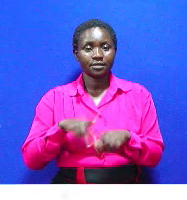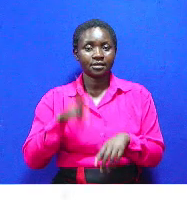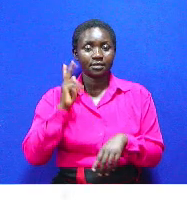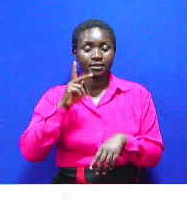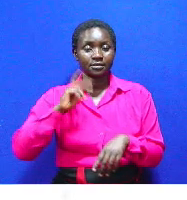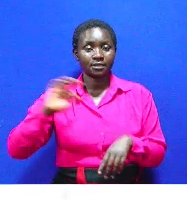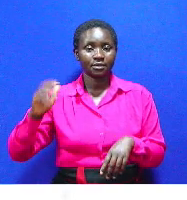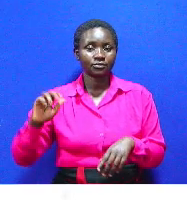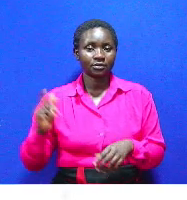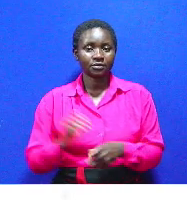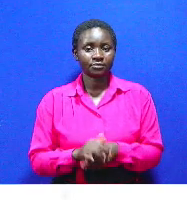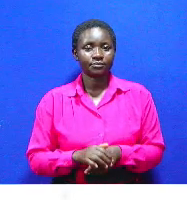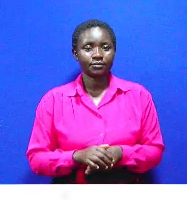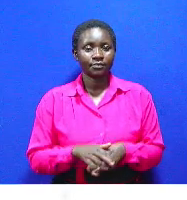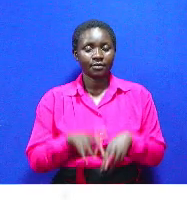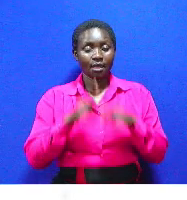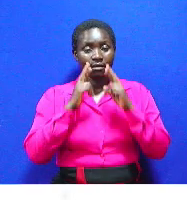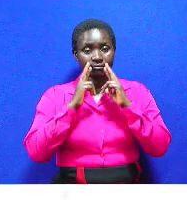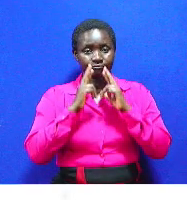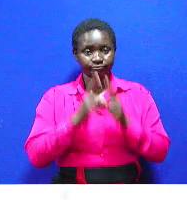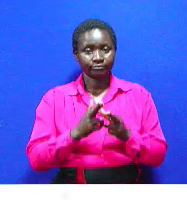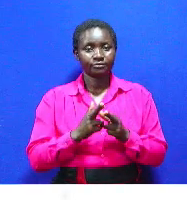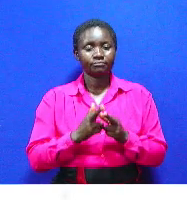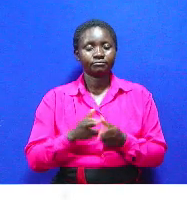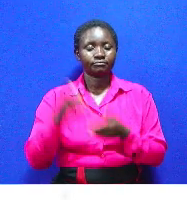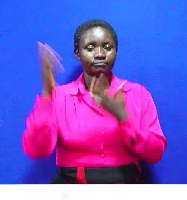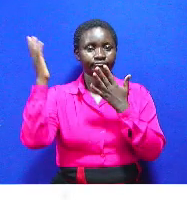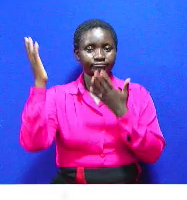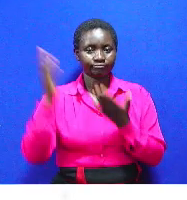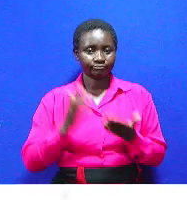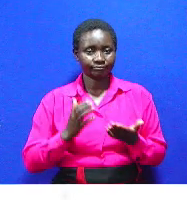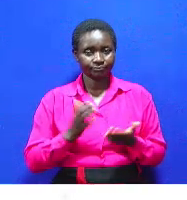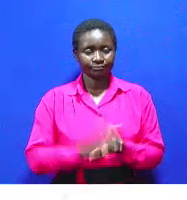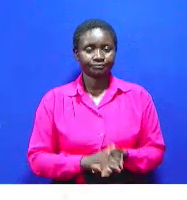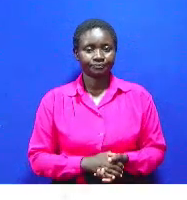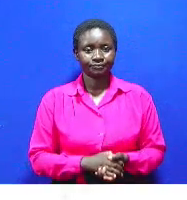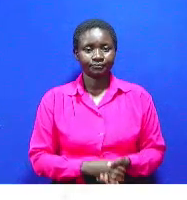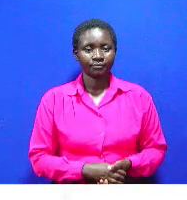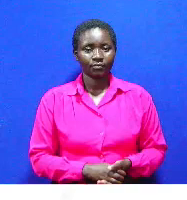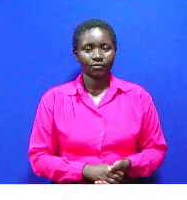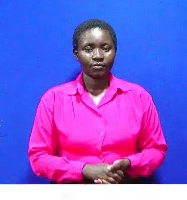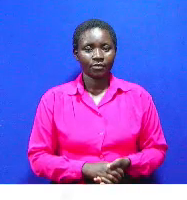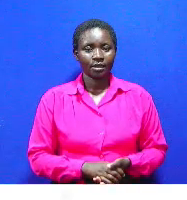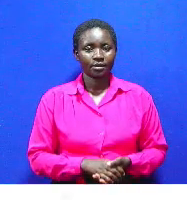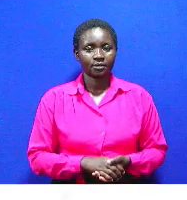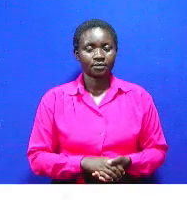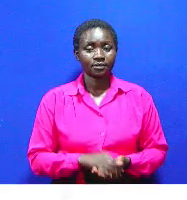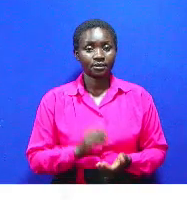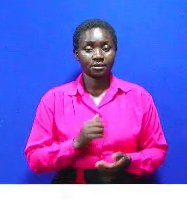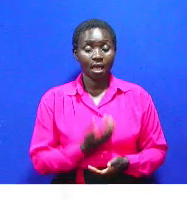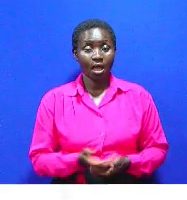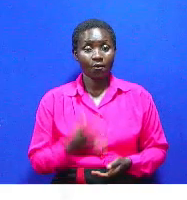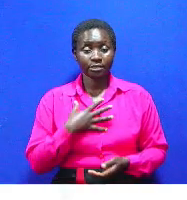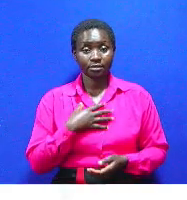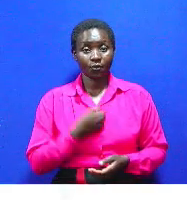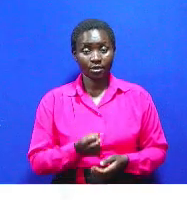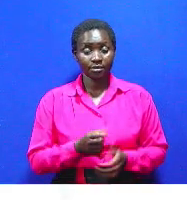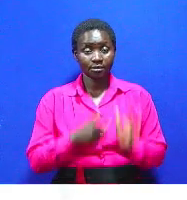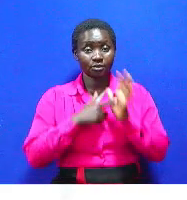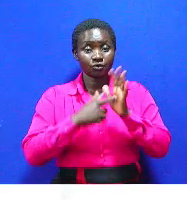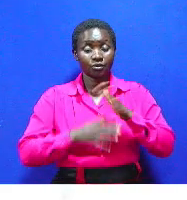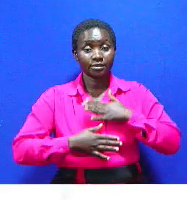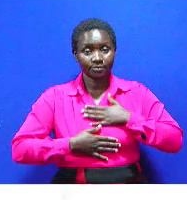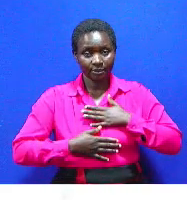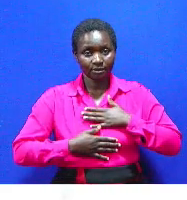Kisii. Mwalikito Vincent Onyancha na mange. Oyoro mwano ito ototageta asikwe